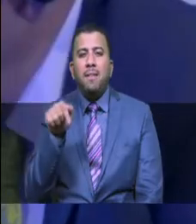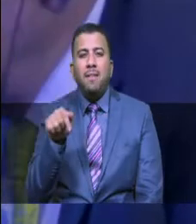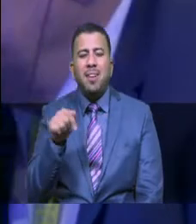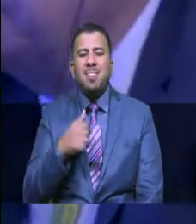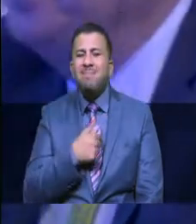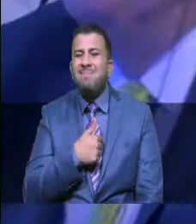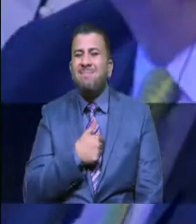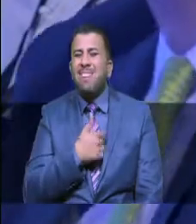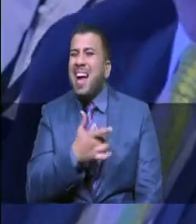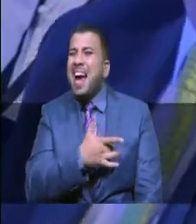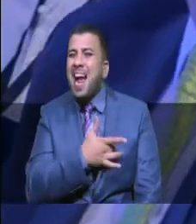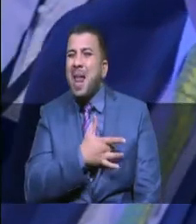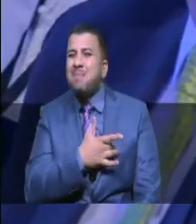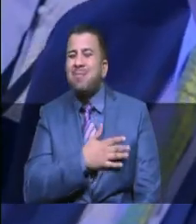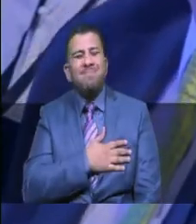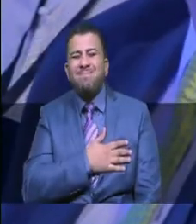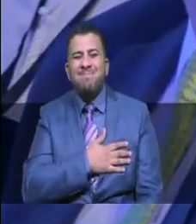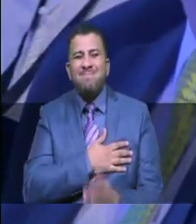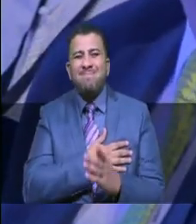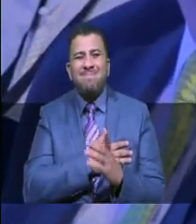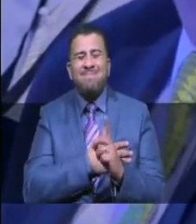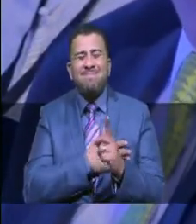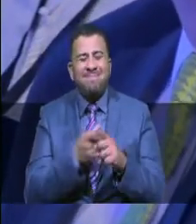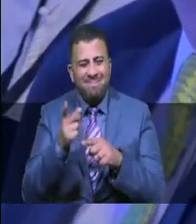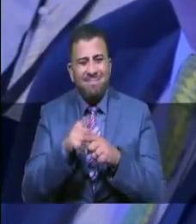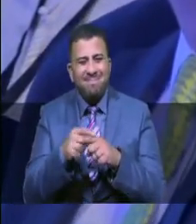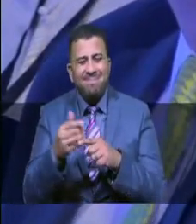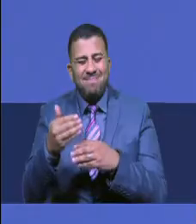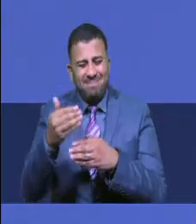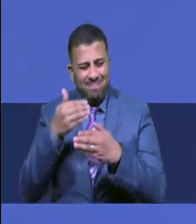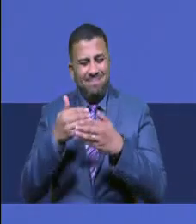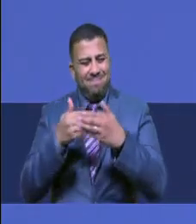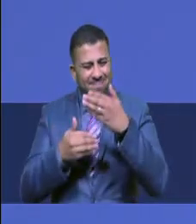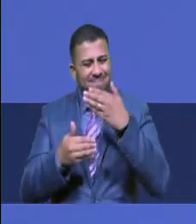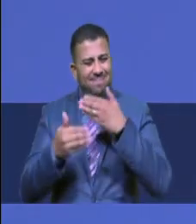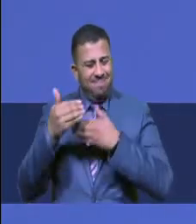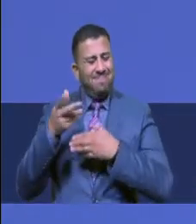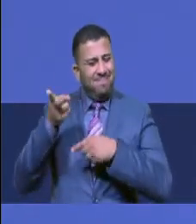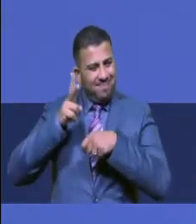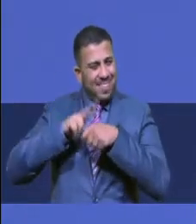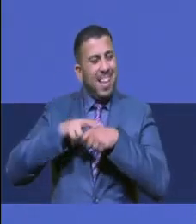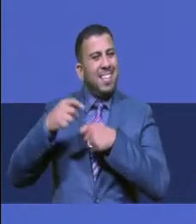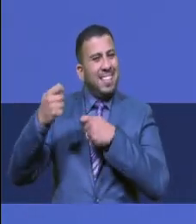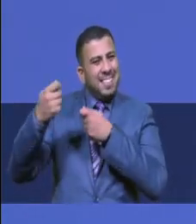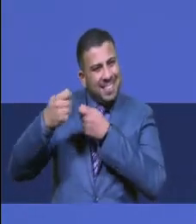قلبي، ارجع ارجع لخطواتك من الأول.